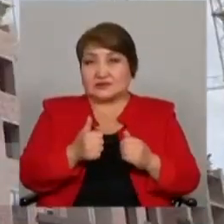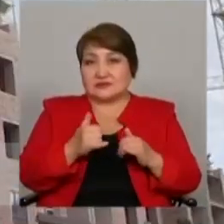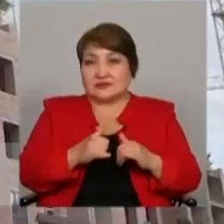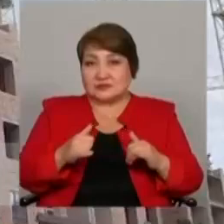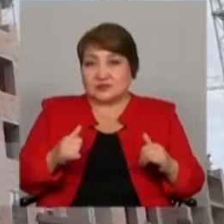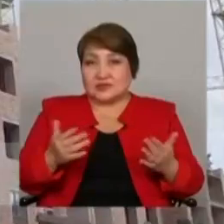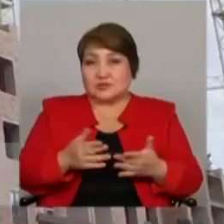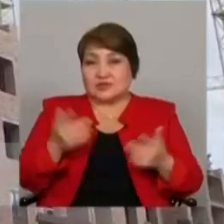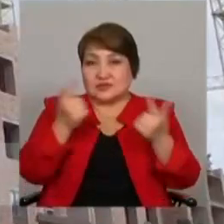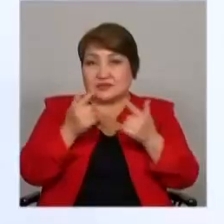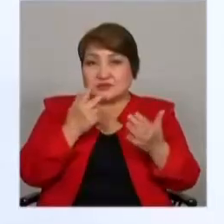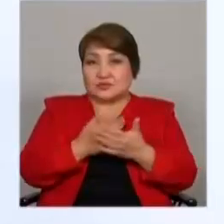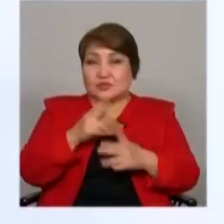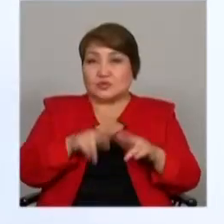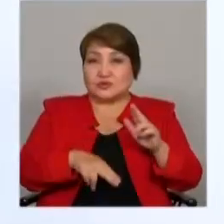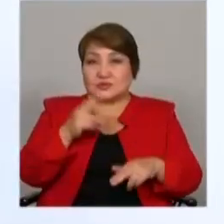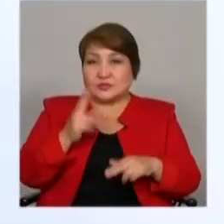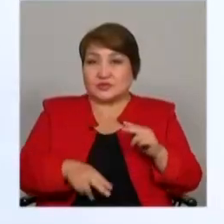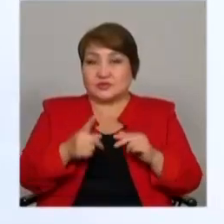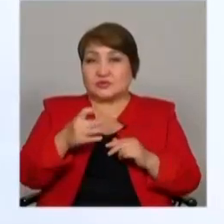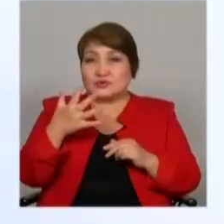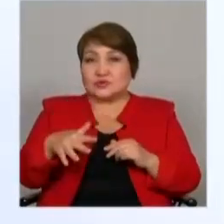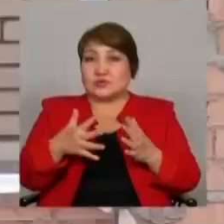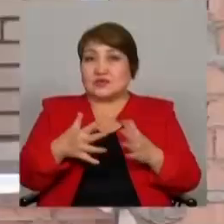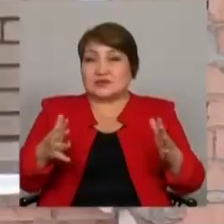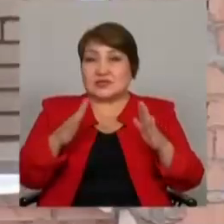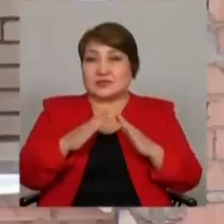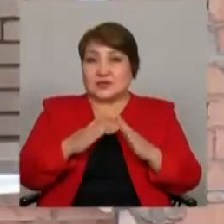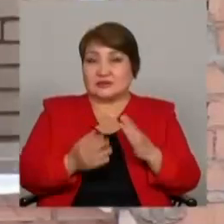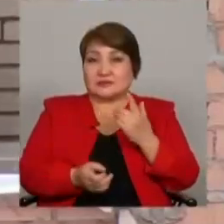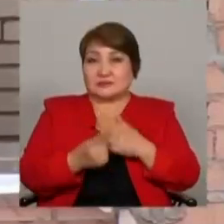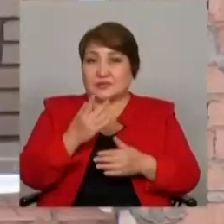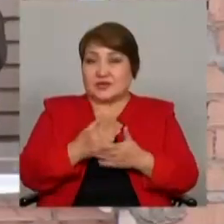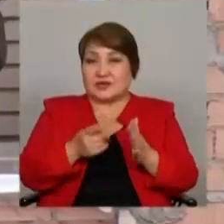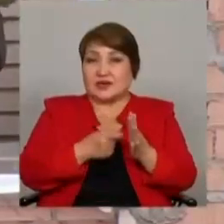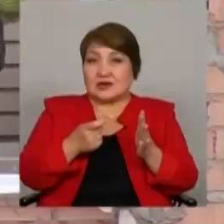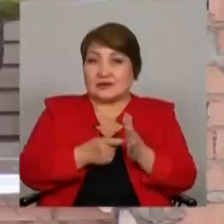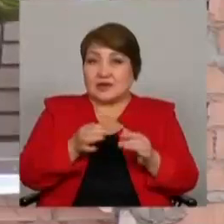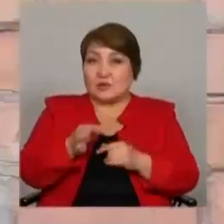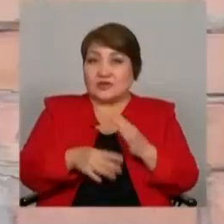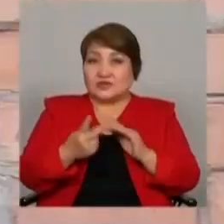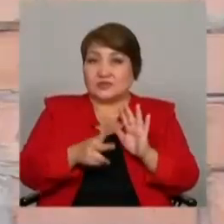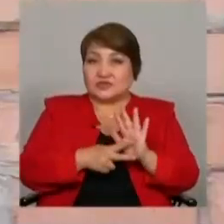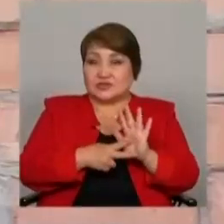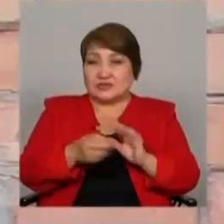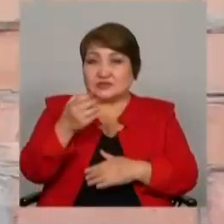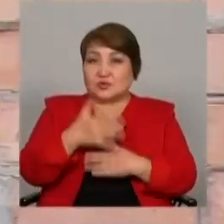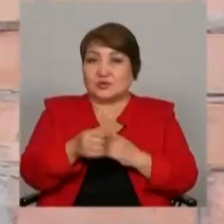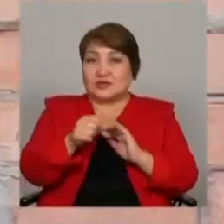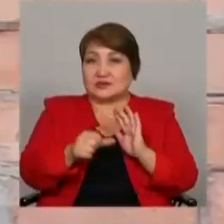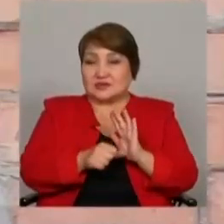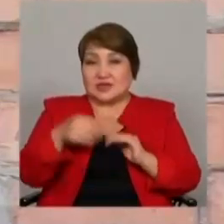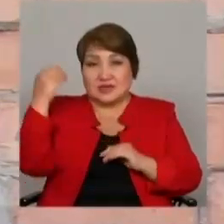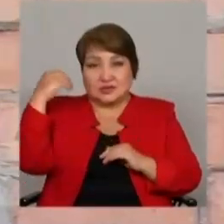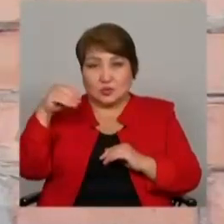сүйенсек, елде құрылысы бітпеген 150-ден аса ғимарат бар екен. Қарағанды облысында 27, Елордада 16,